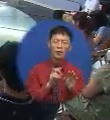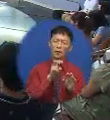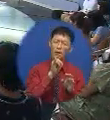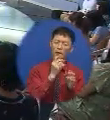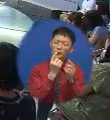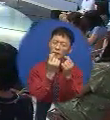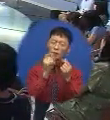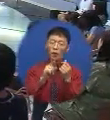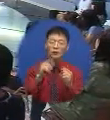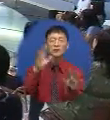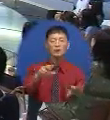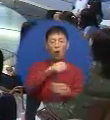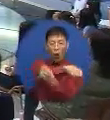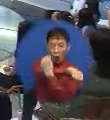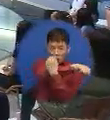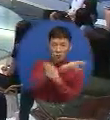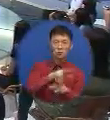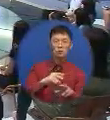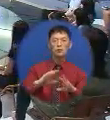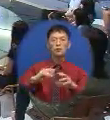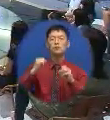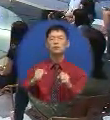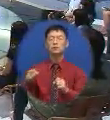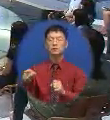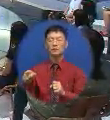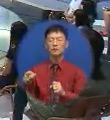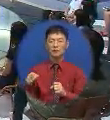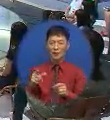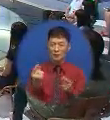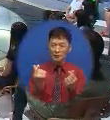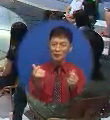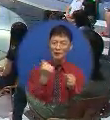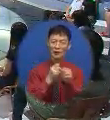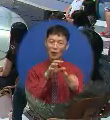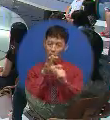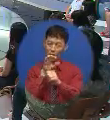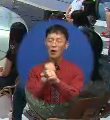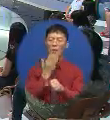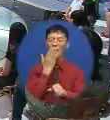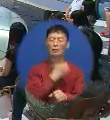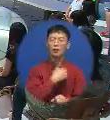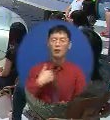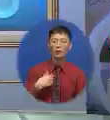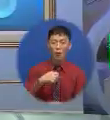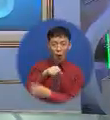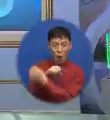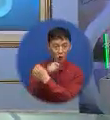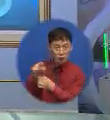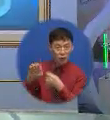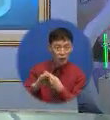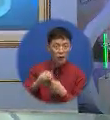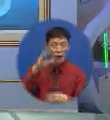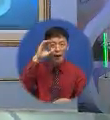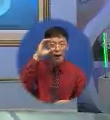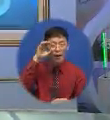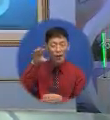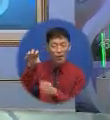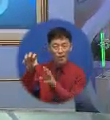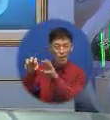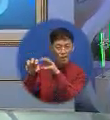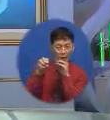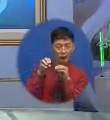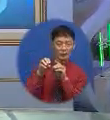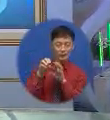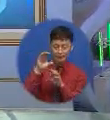사촌격인 코끼리가 아직 지구상에 살아남았다는 거죠. 그래서 코끼리를 이용을 하자. 그래서 코끼리의 난자를 채취를 해갖고